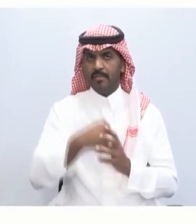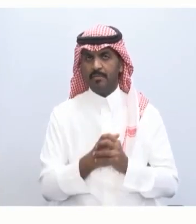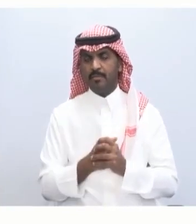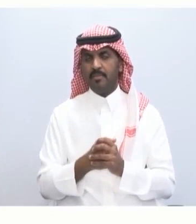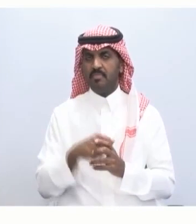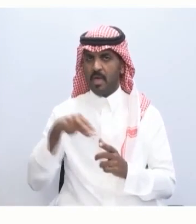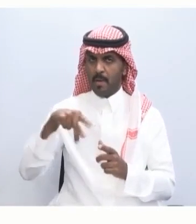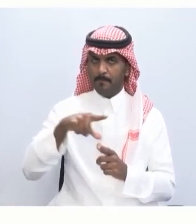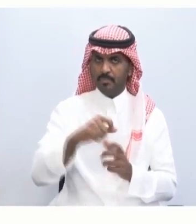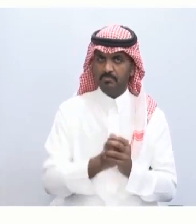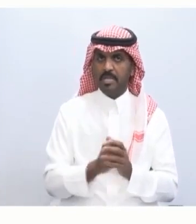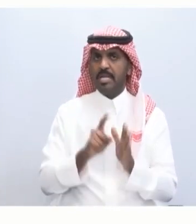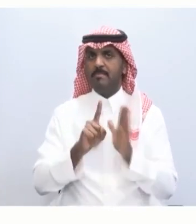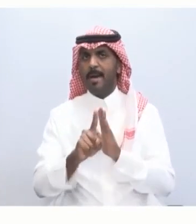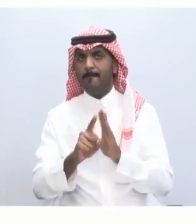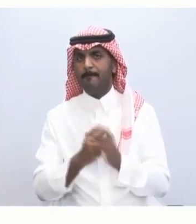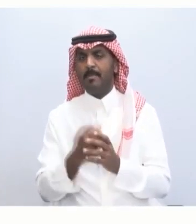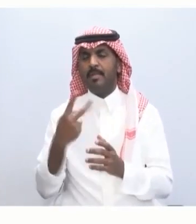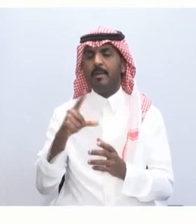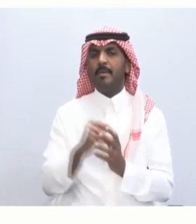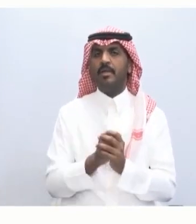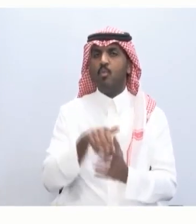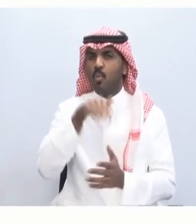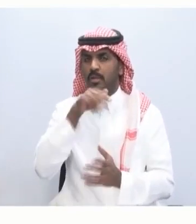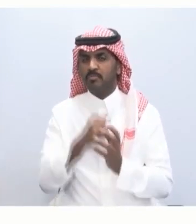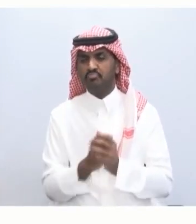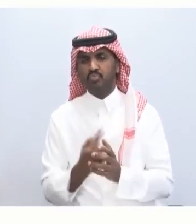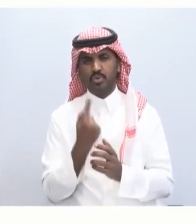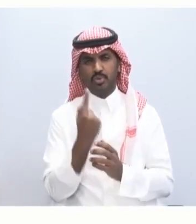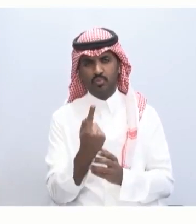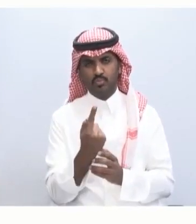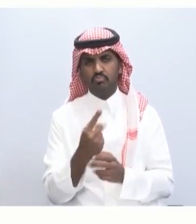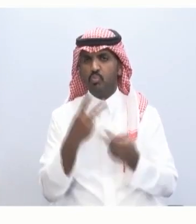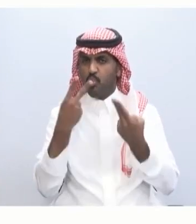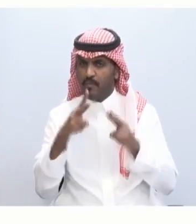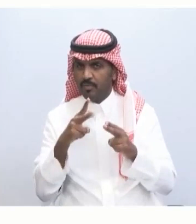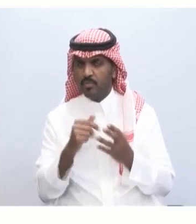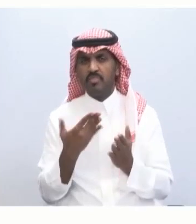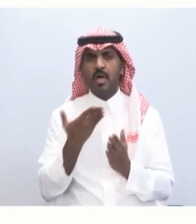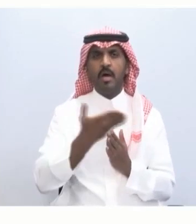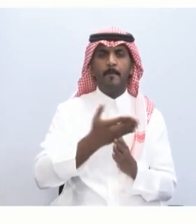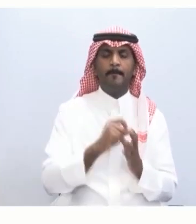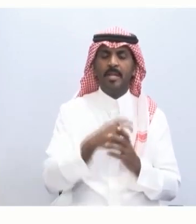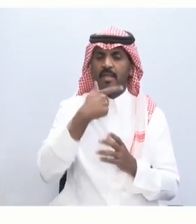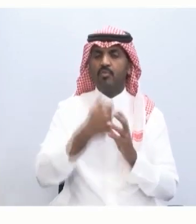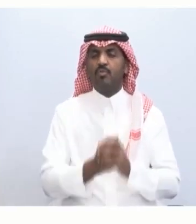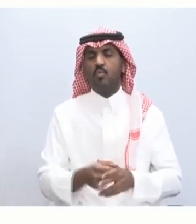ذهب الى الامام عبد الرحمن بن فيصل واستاذن بالخروج الى الرياض